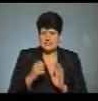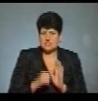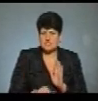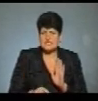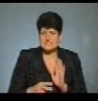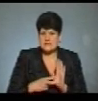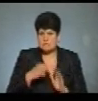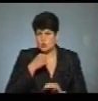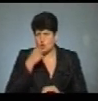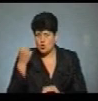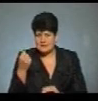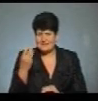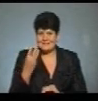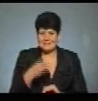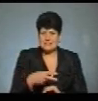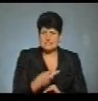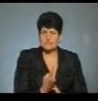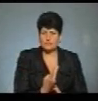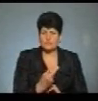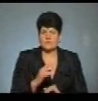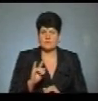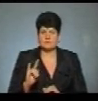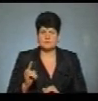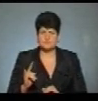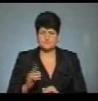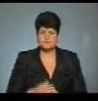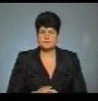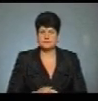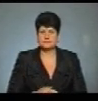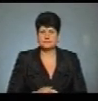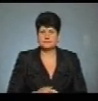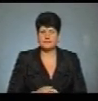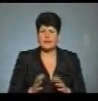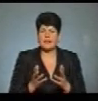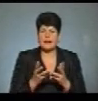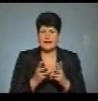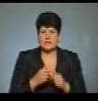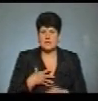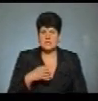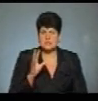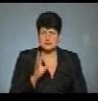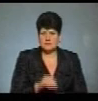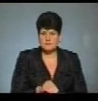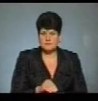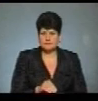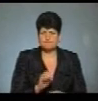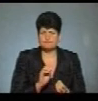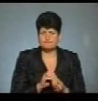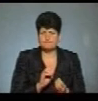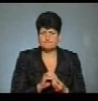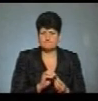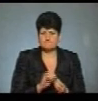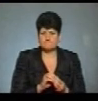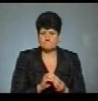467 дорослі, 32 випадки діти. Кількість летальних випадків не